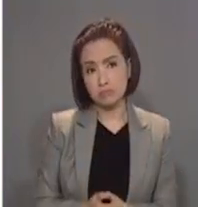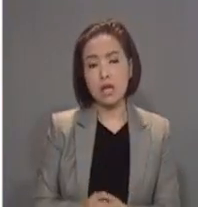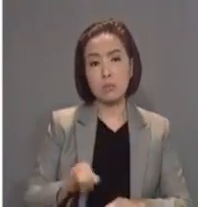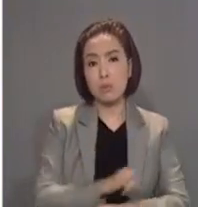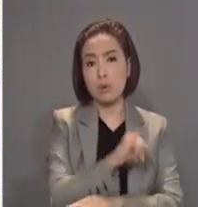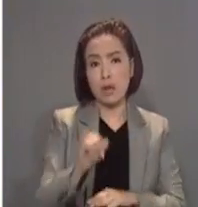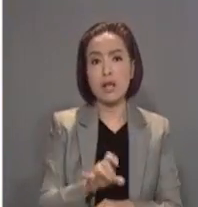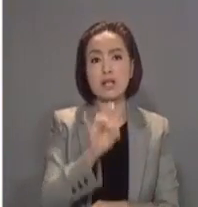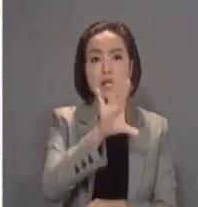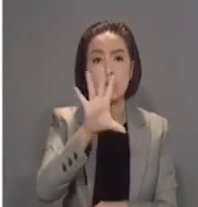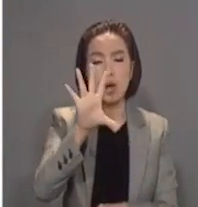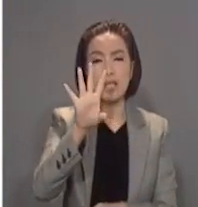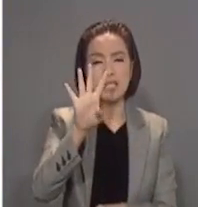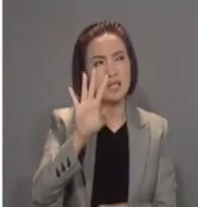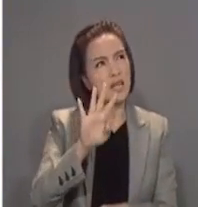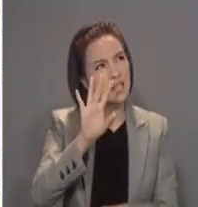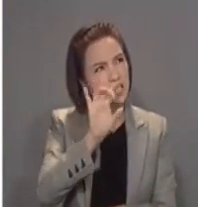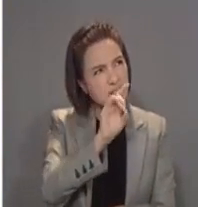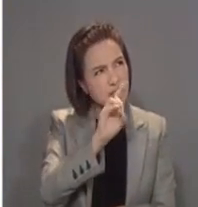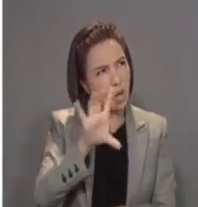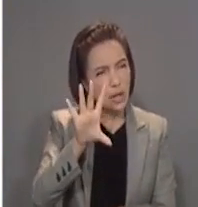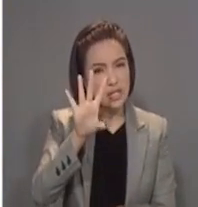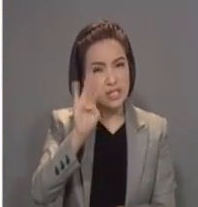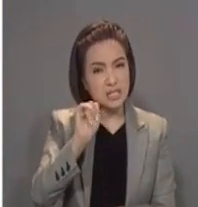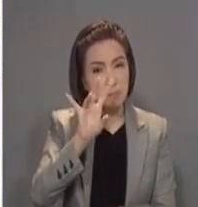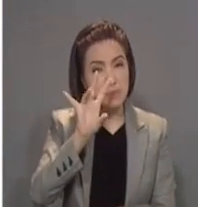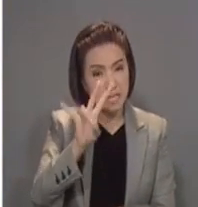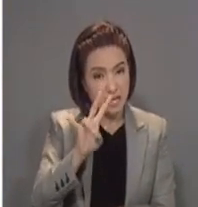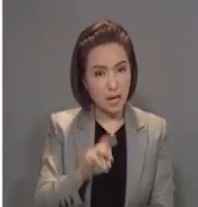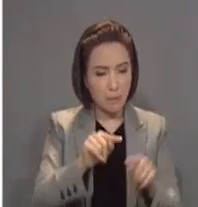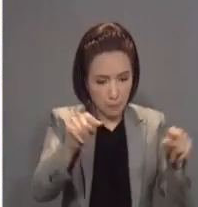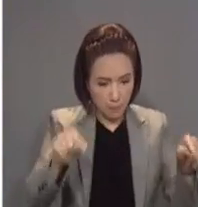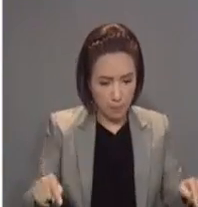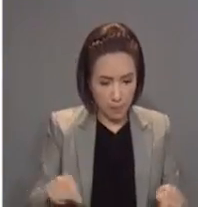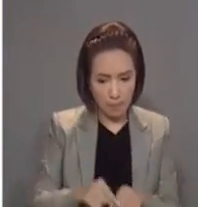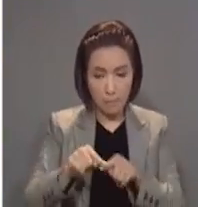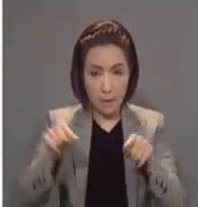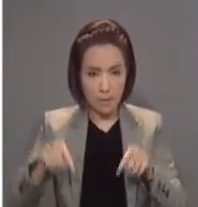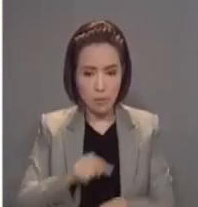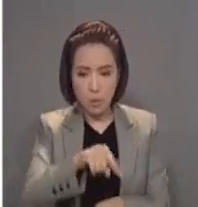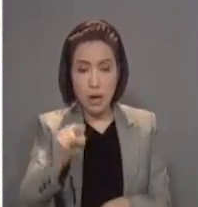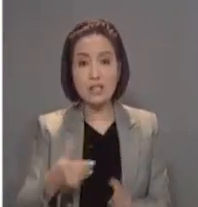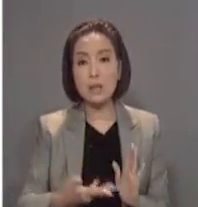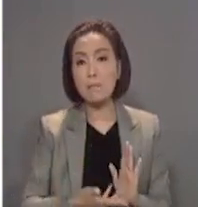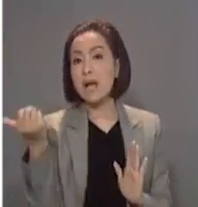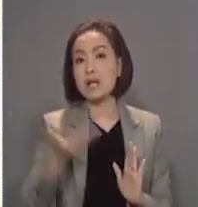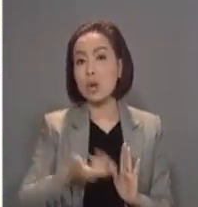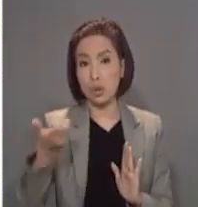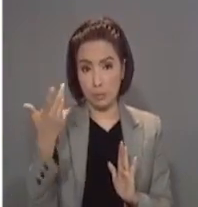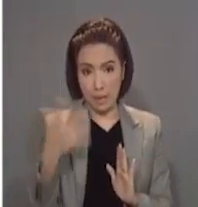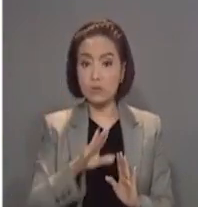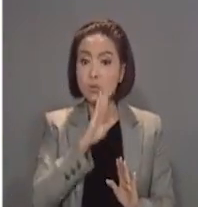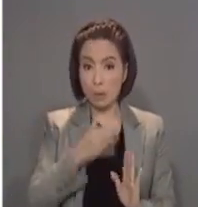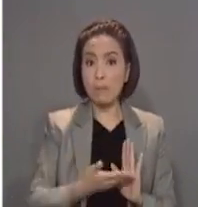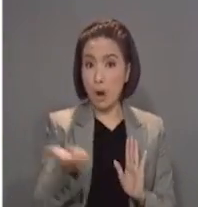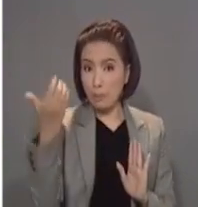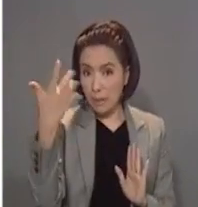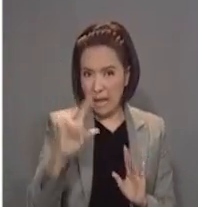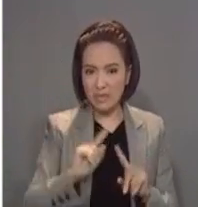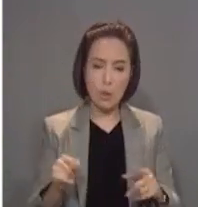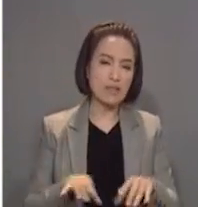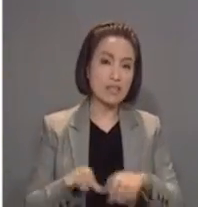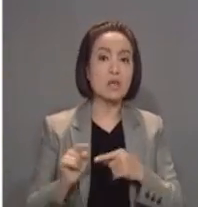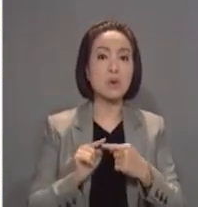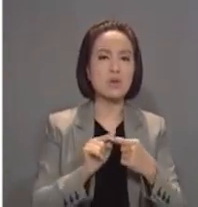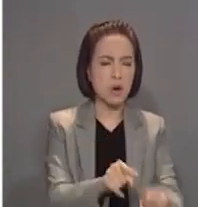ำนวน147แปลงที่ถูกเพิกถอนกินพื้นที่บริเวณใดบ้างและพื้นที่ที่ถูกเพิกถอนไปแล้วถ้ายังมีการดำเนินกิจการต่อเจ้า